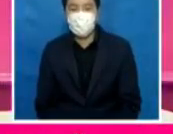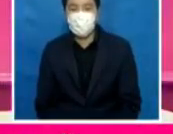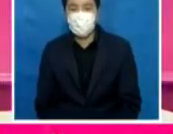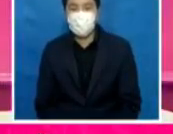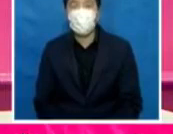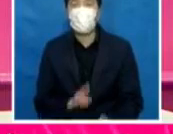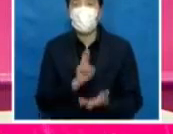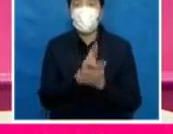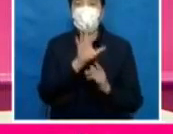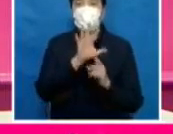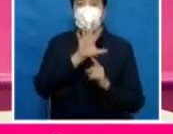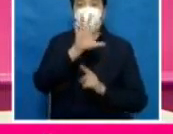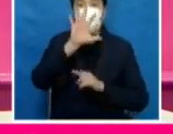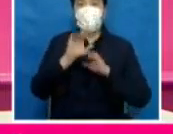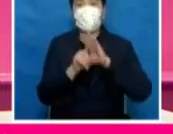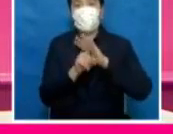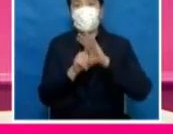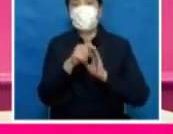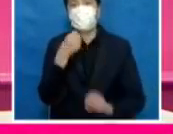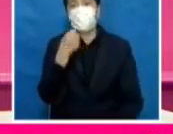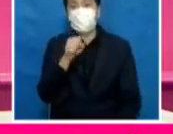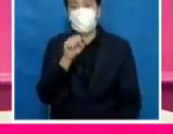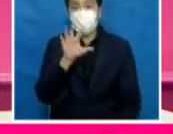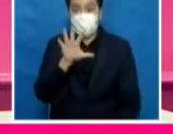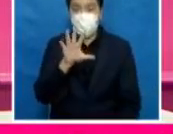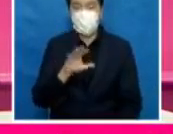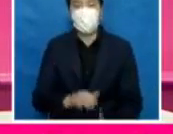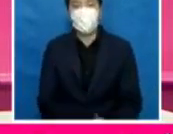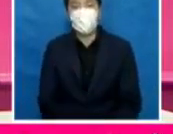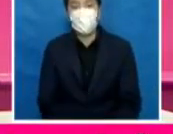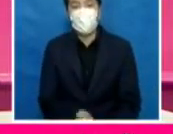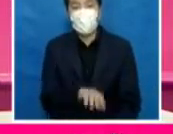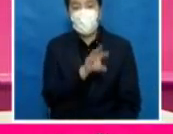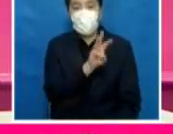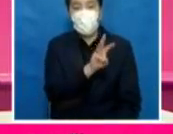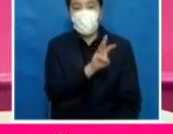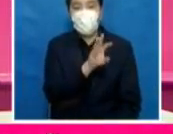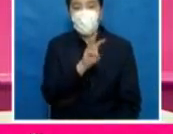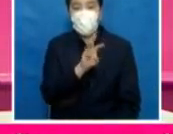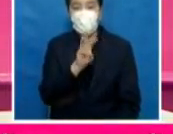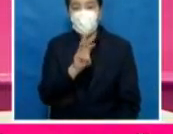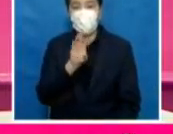อันดับที่5หมุนครั้งที่15เลขที่ออก